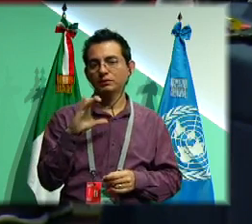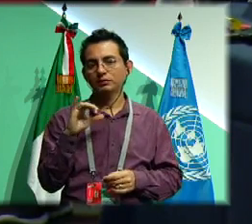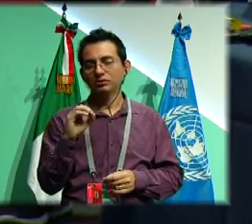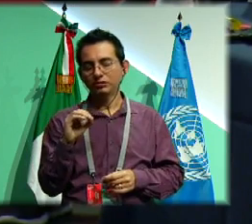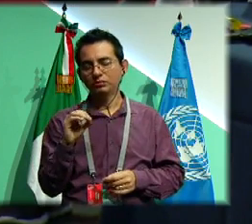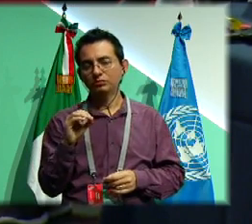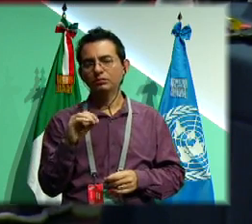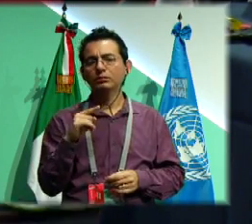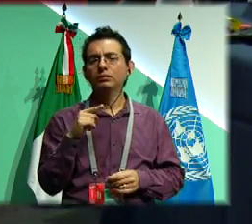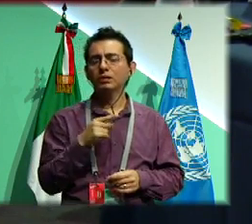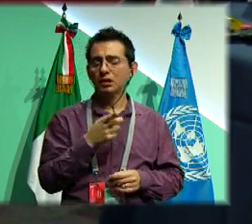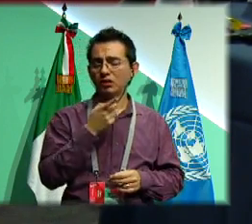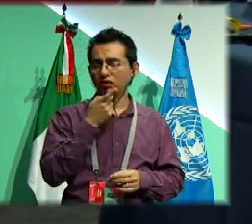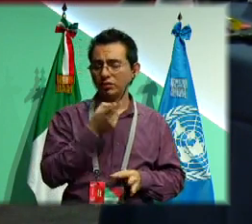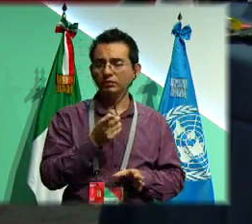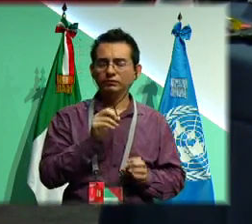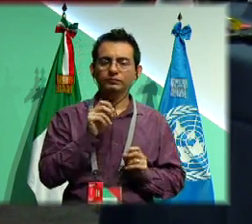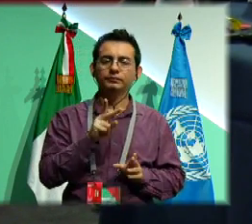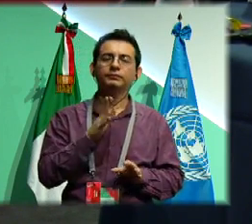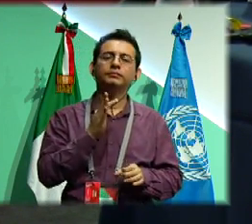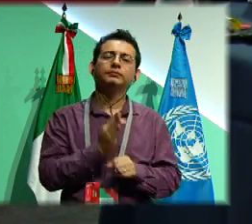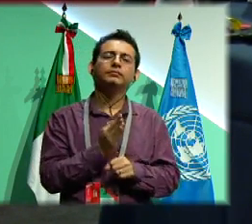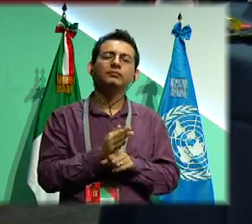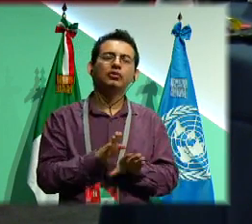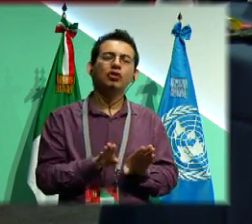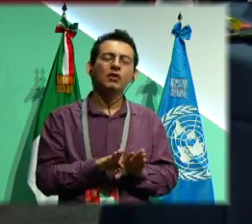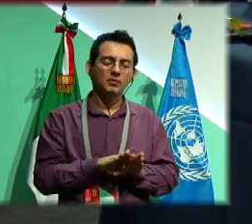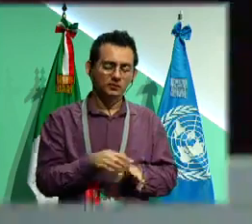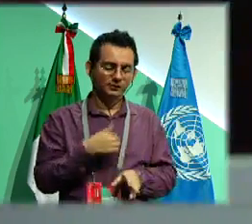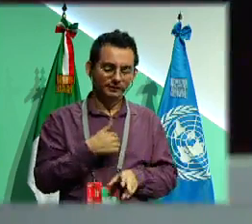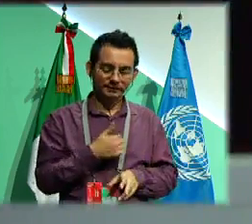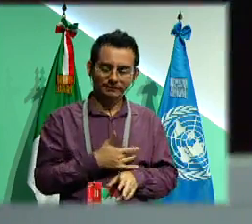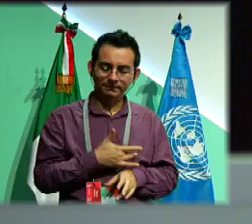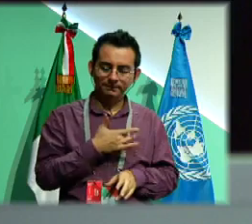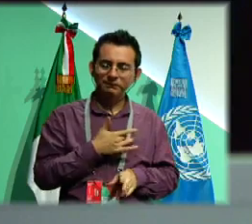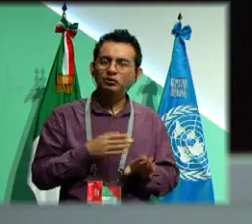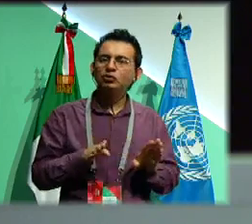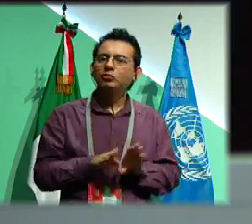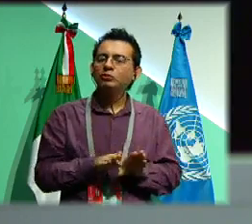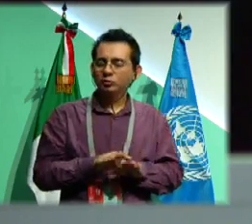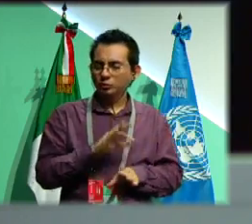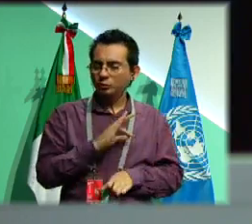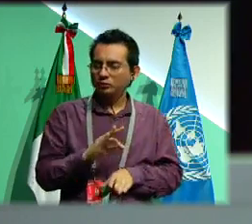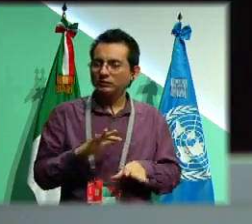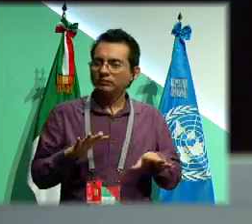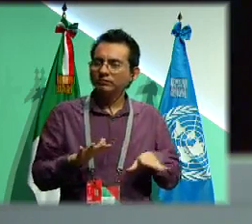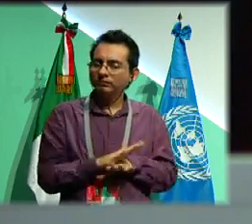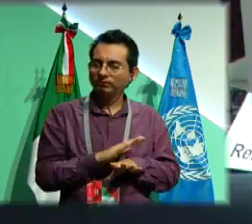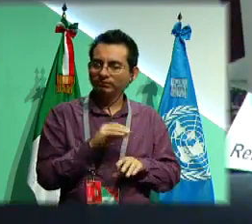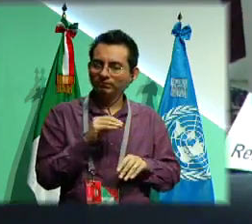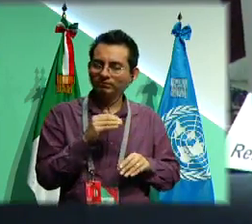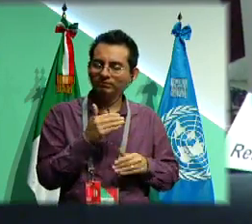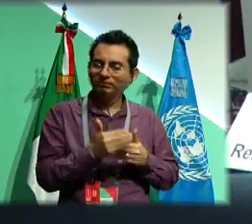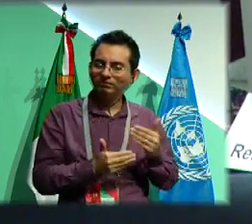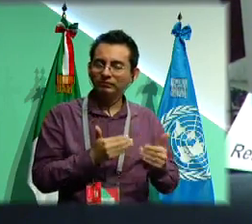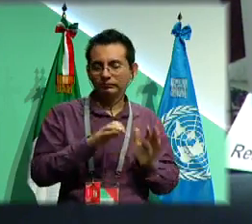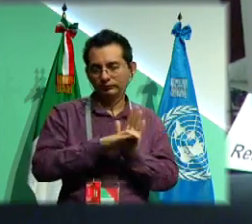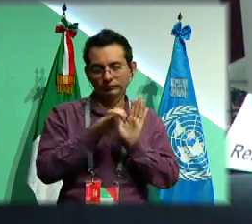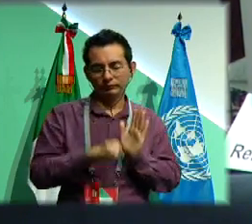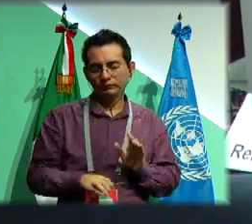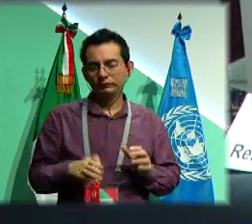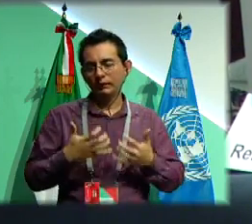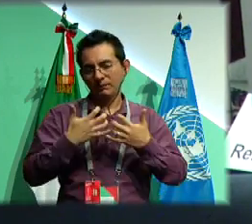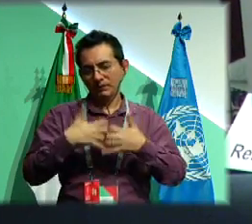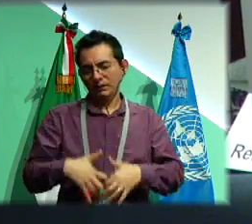qui dit comment peut-il y avoir des accords contractuels entre deux entreprises